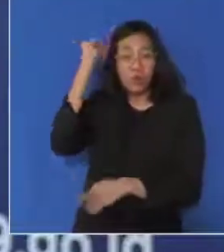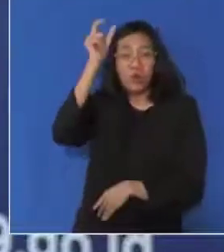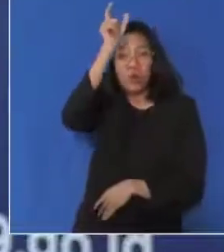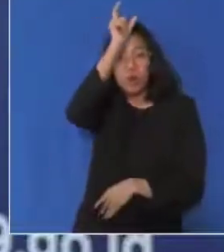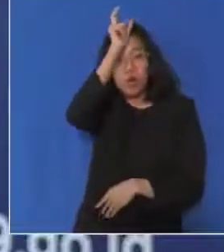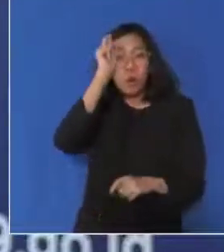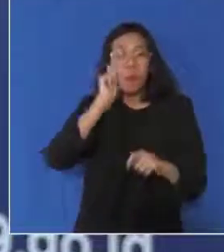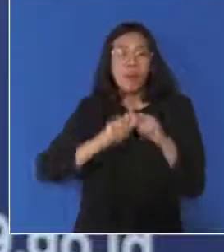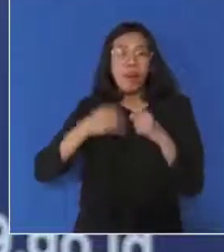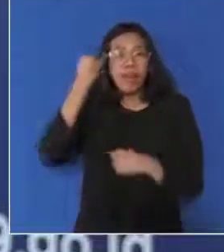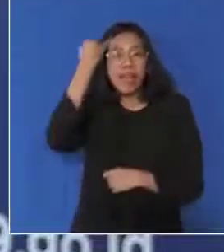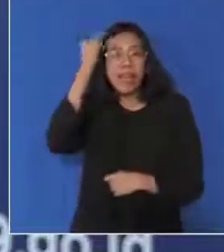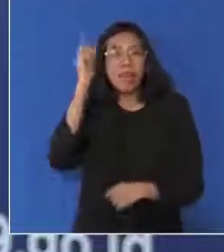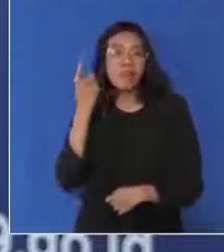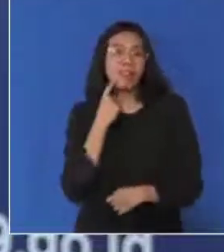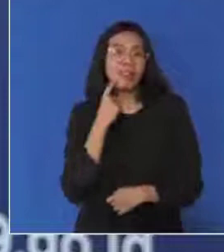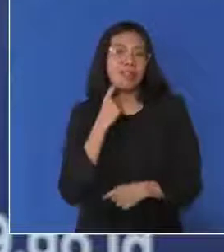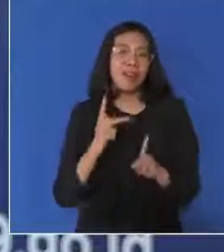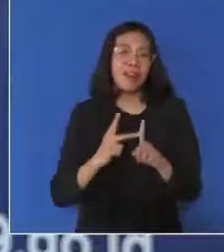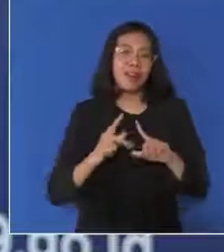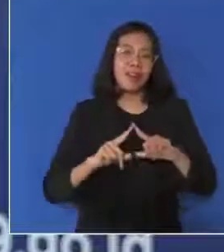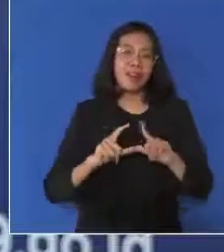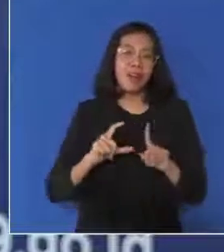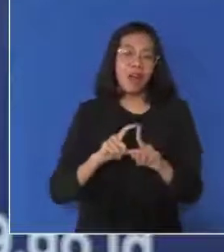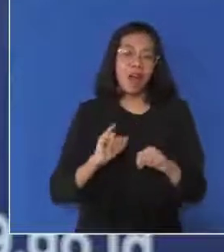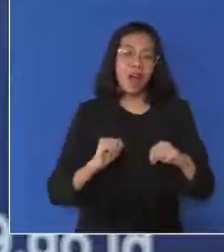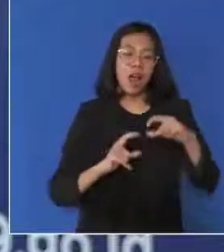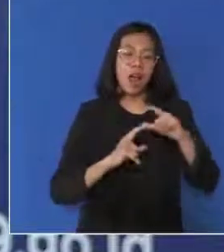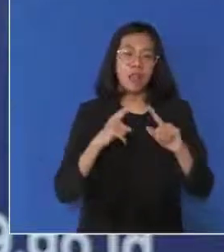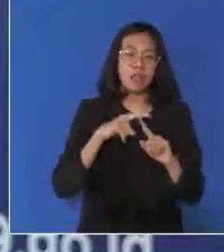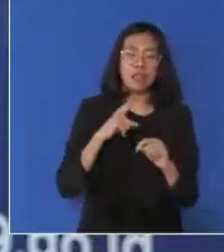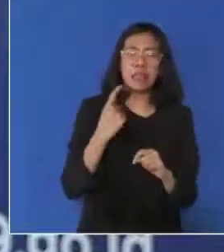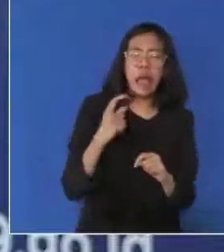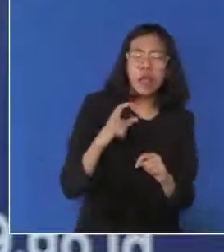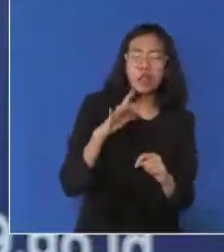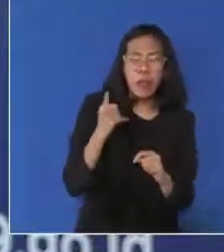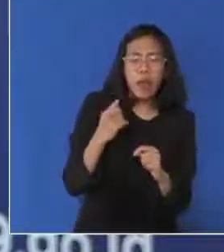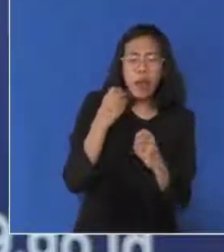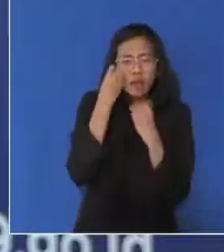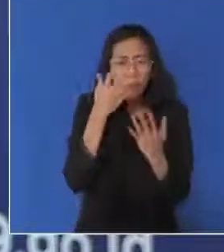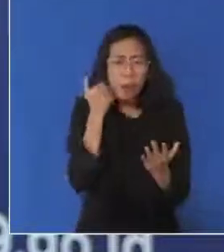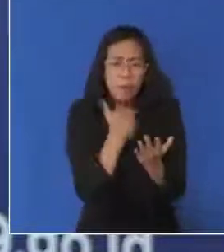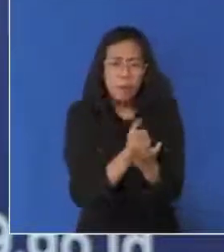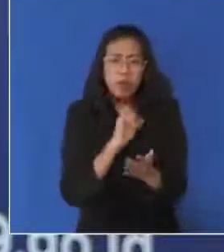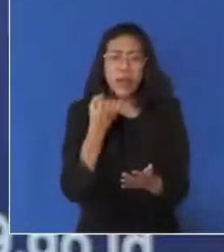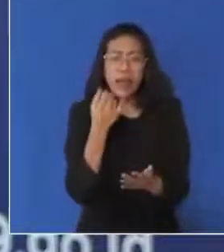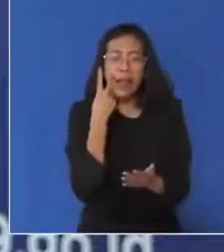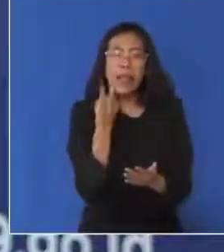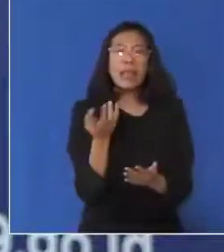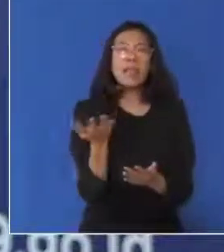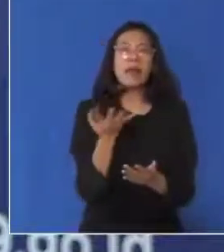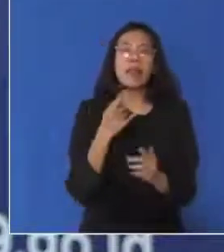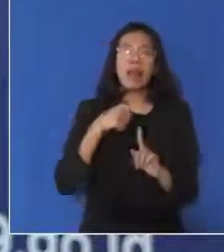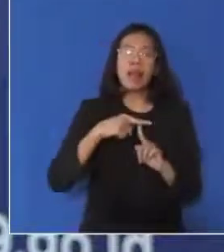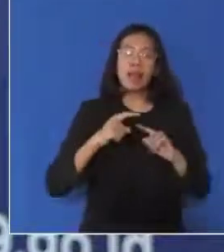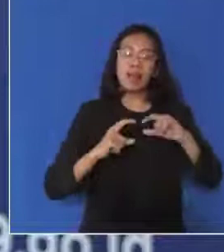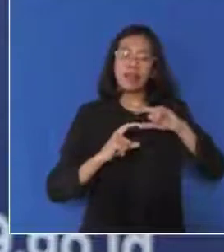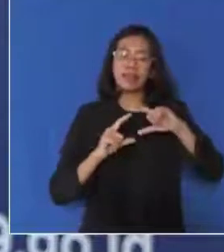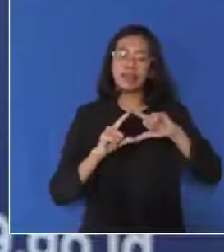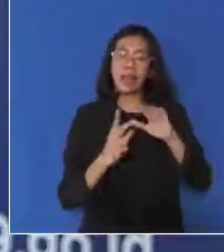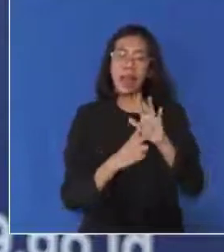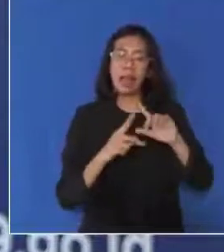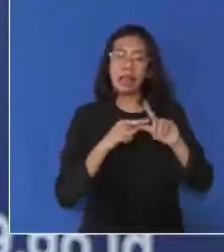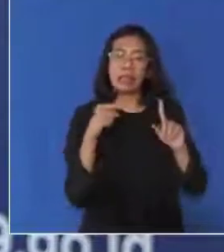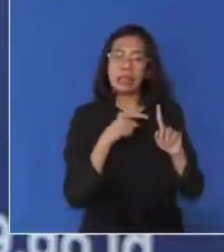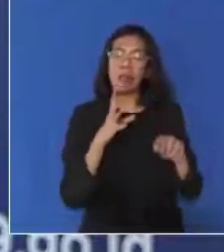ilmu hadits dan dasarnya simple untuk membantah Oke situ untuk mendeteksi hoax sanad dan Matan sanad itu adalah sumber